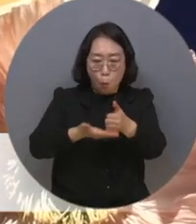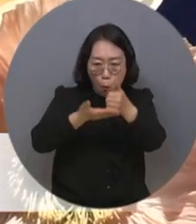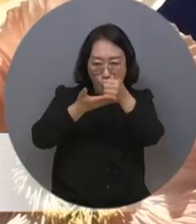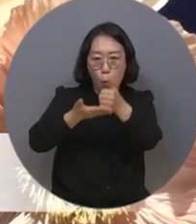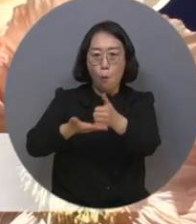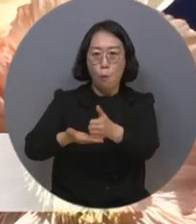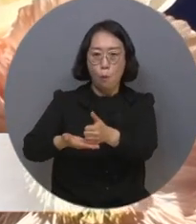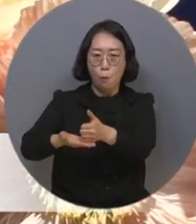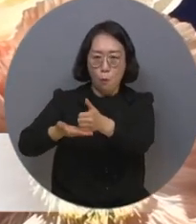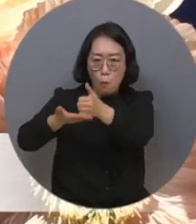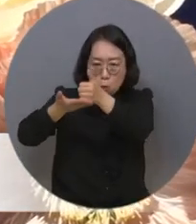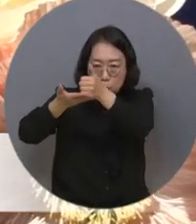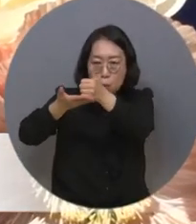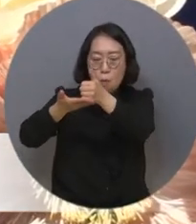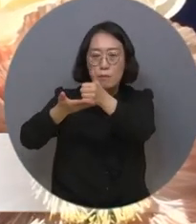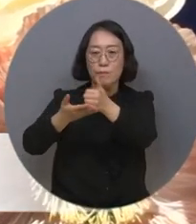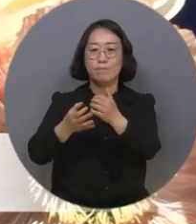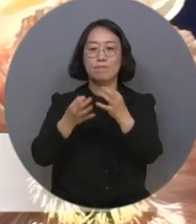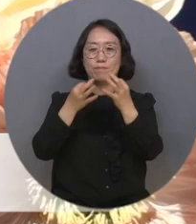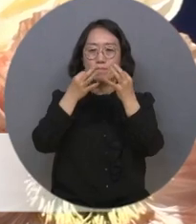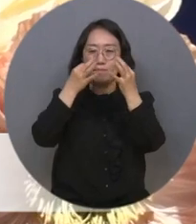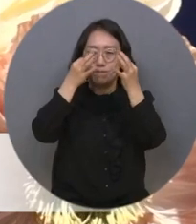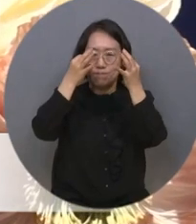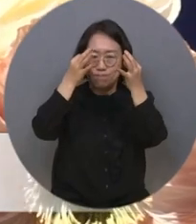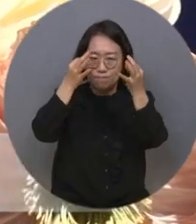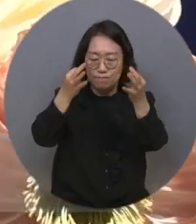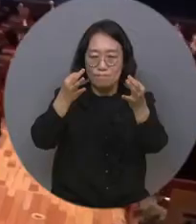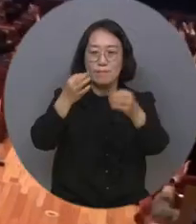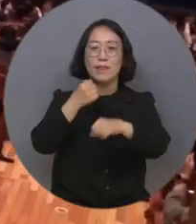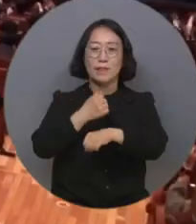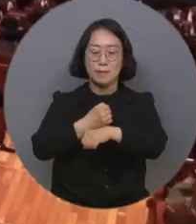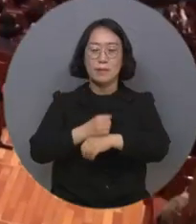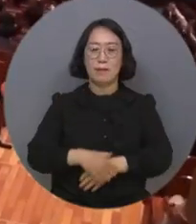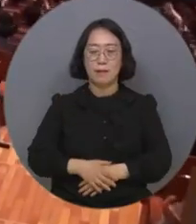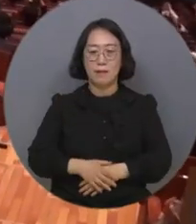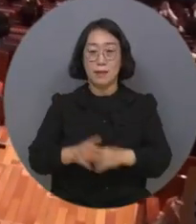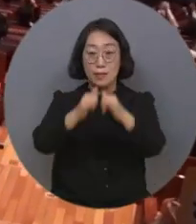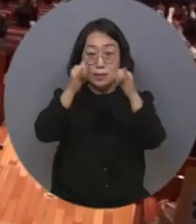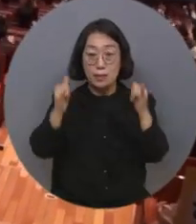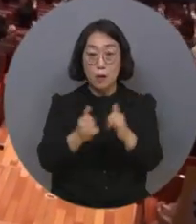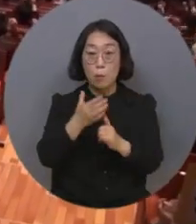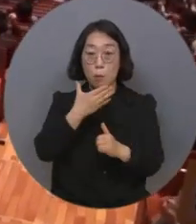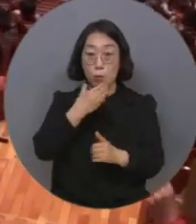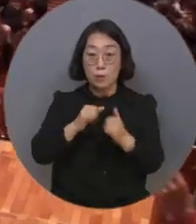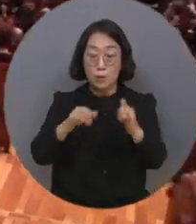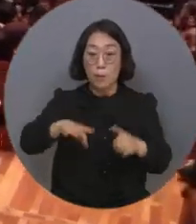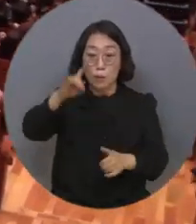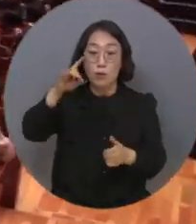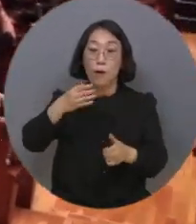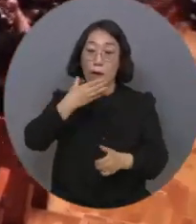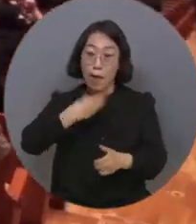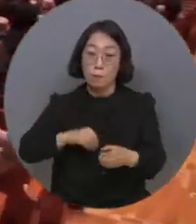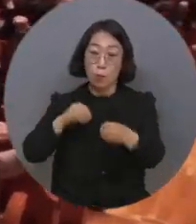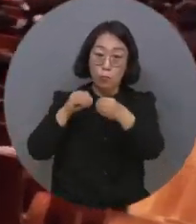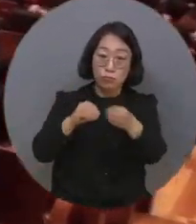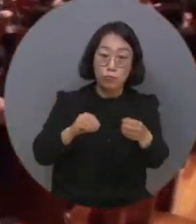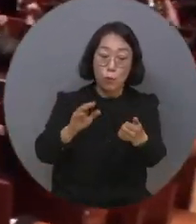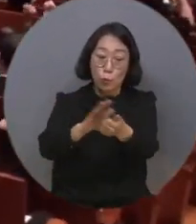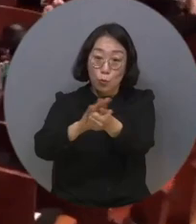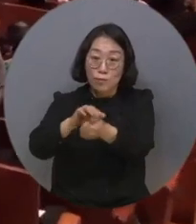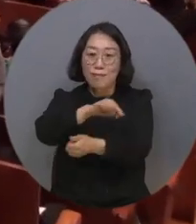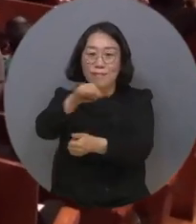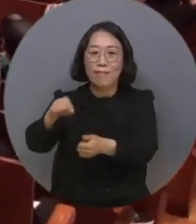하여튼 높이 이렇게 받들려고 합니다. 사회복지사가 행복해야 대상자들이 행복하다는 당연한